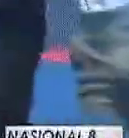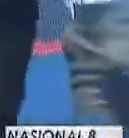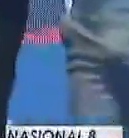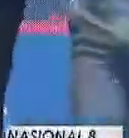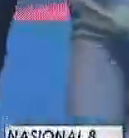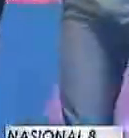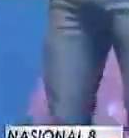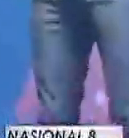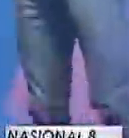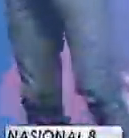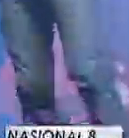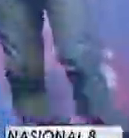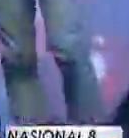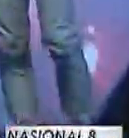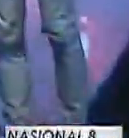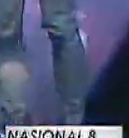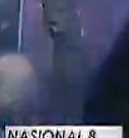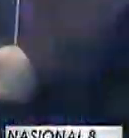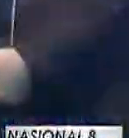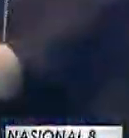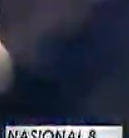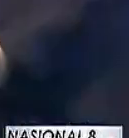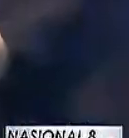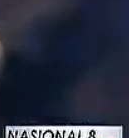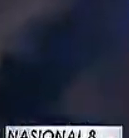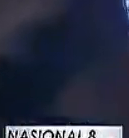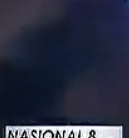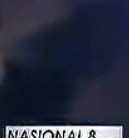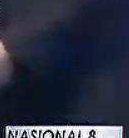Zulfahmi Karudin cuba nasib dalam WSBK.